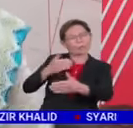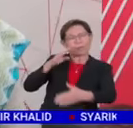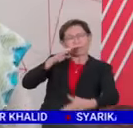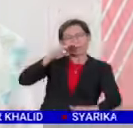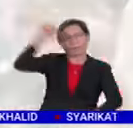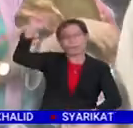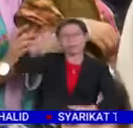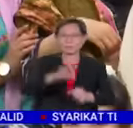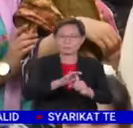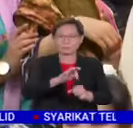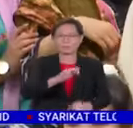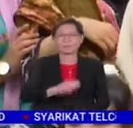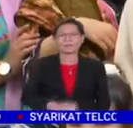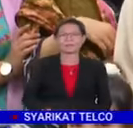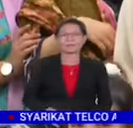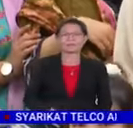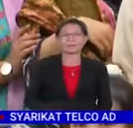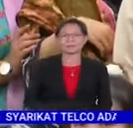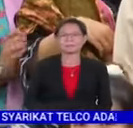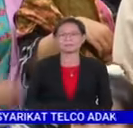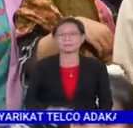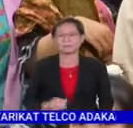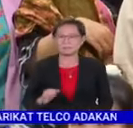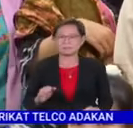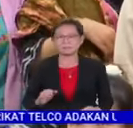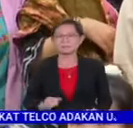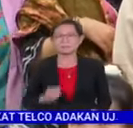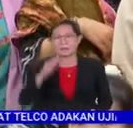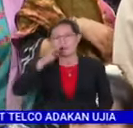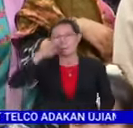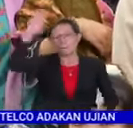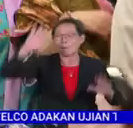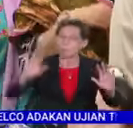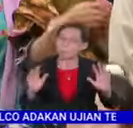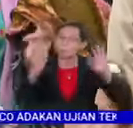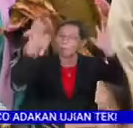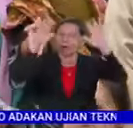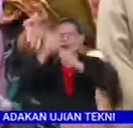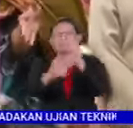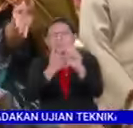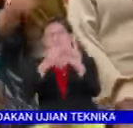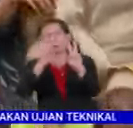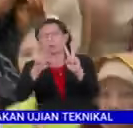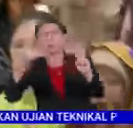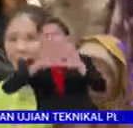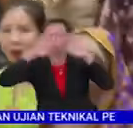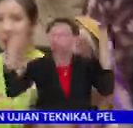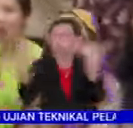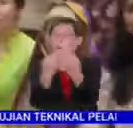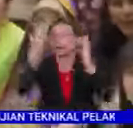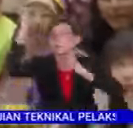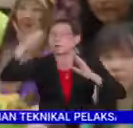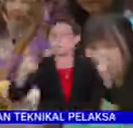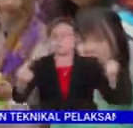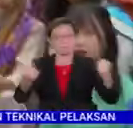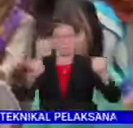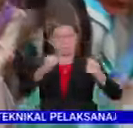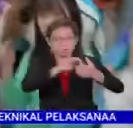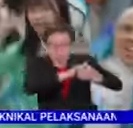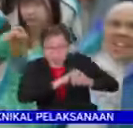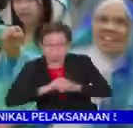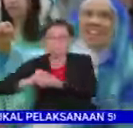saya semangat sangat. Selamat menyambut Hari Kebangsaan 2022. Keluarga Malaysia, teguh